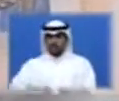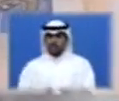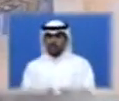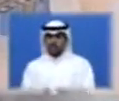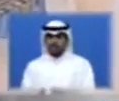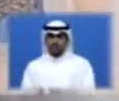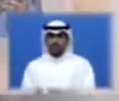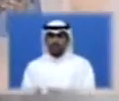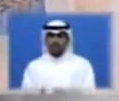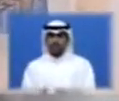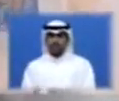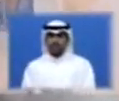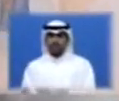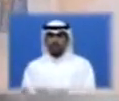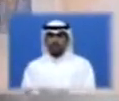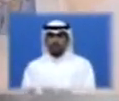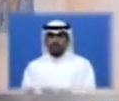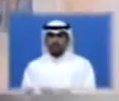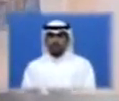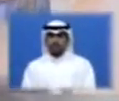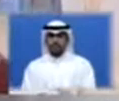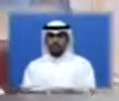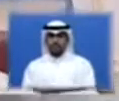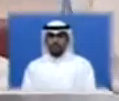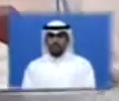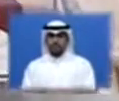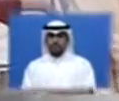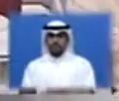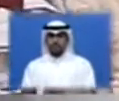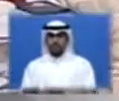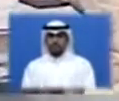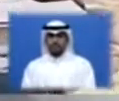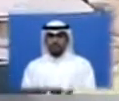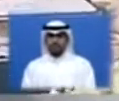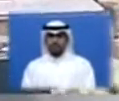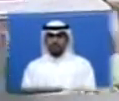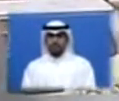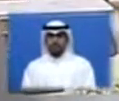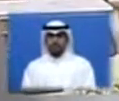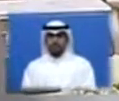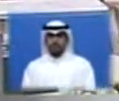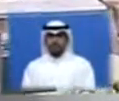ووزير الأوقاف والشؤون الإسلامية بالوكالة الشيخ محمد الخالد الحمد الصباح.